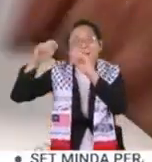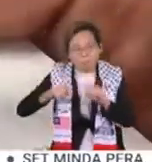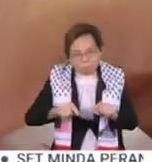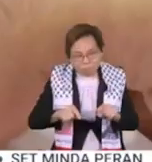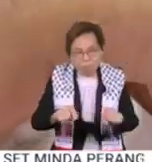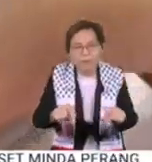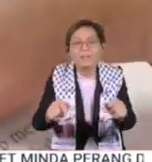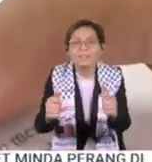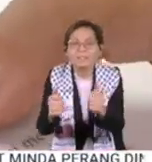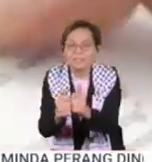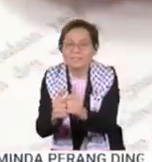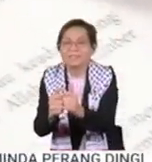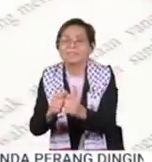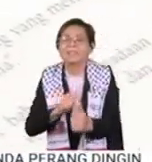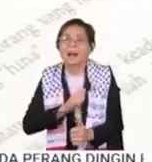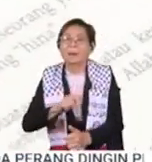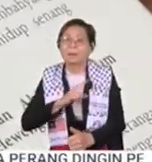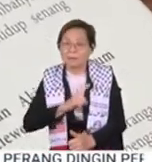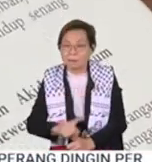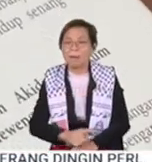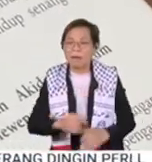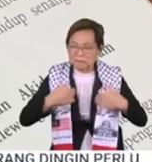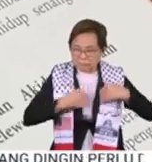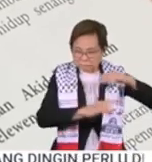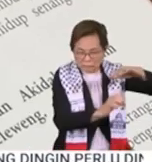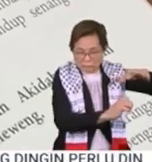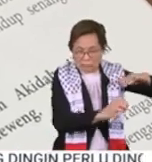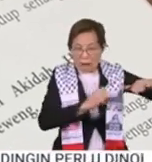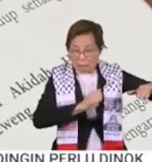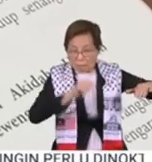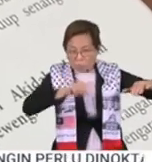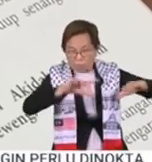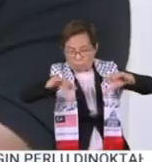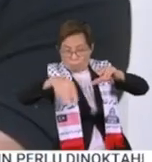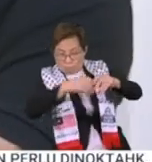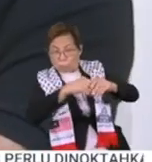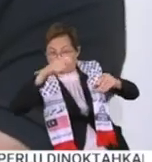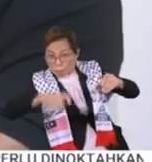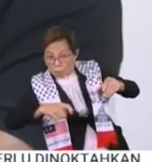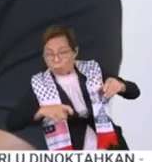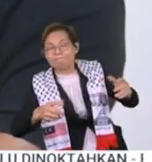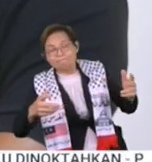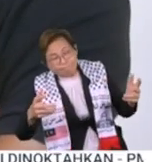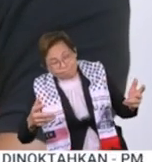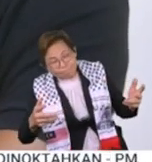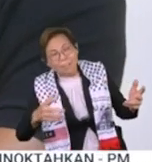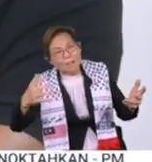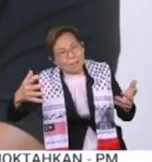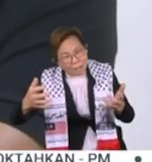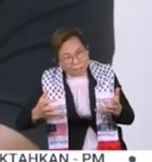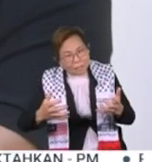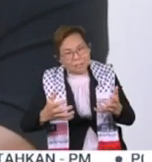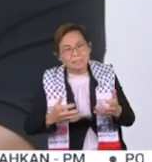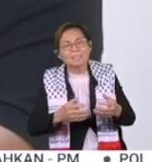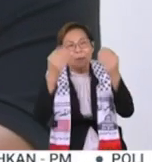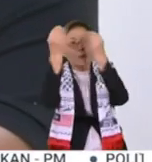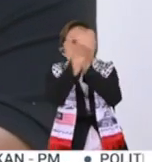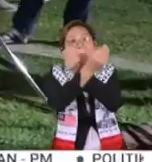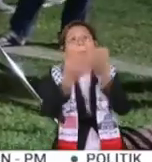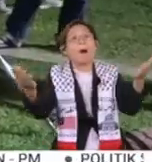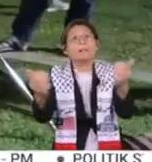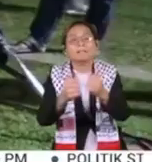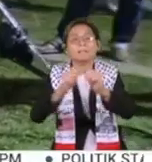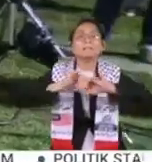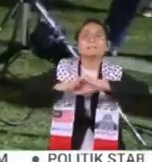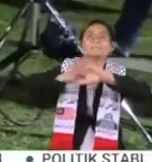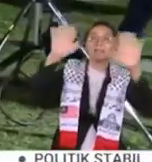dengan tuntutan agama. Jika terdapat elemen agama yang perlu dimasukkan, maka ia hendaklah disampaikan